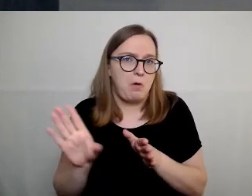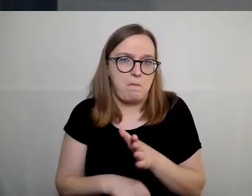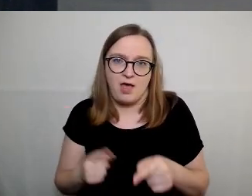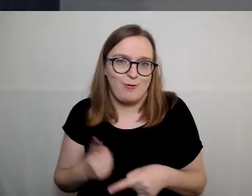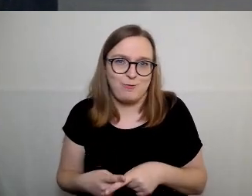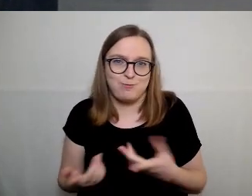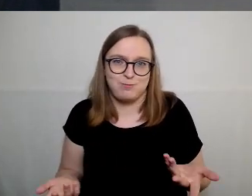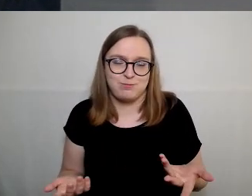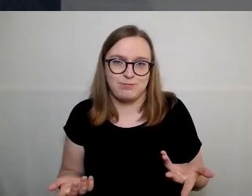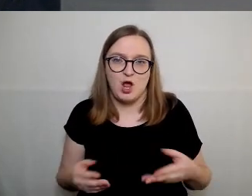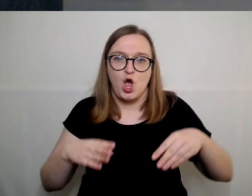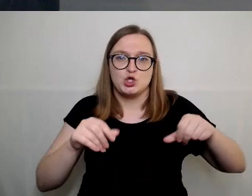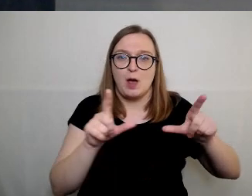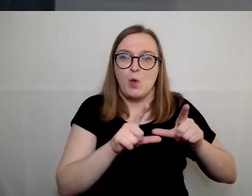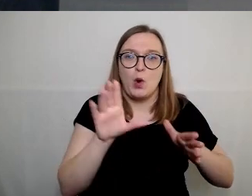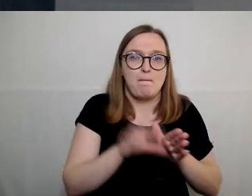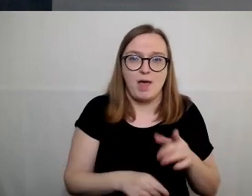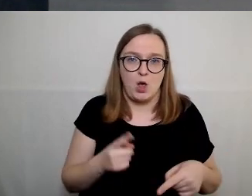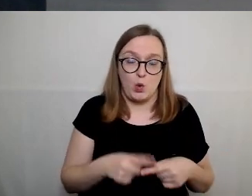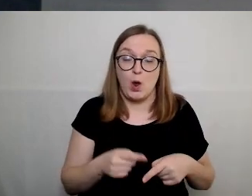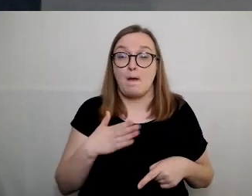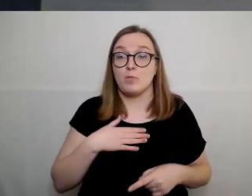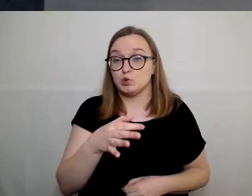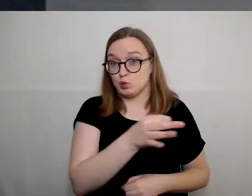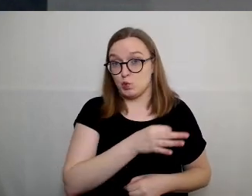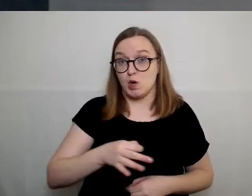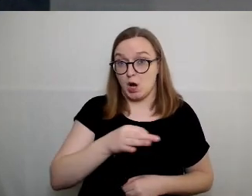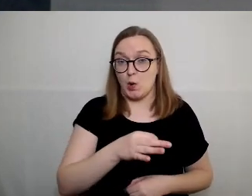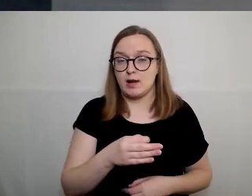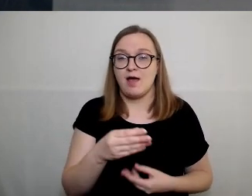be žemės ūkio. Mūsų rajone pagrindė verslas tai yra žemės ūkis.